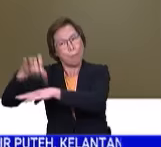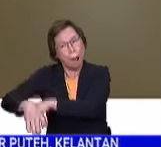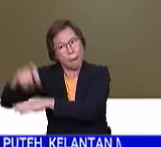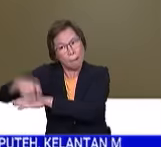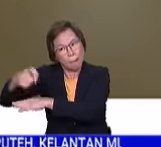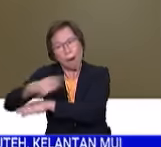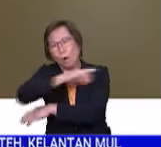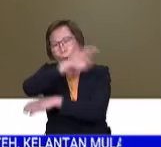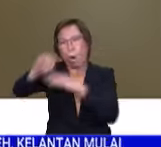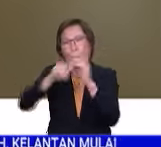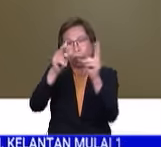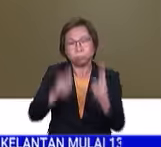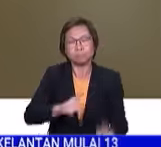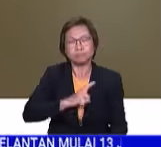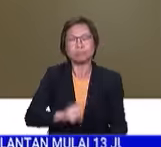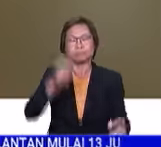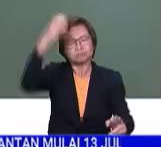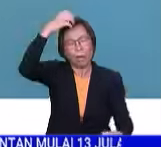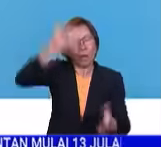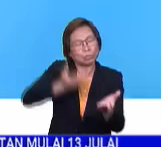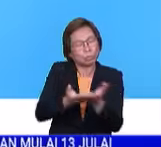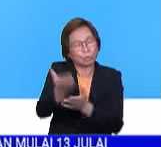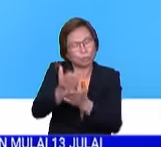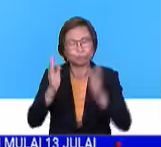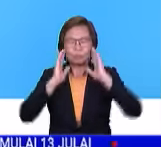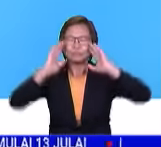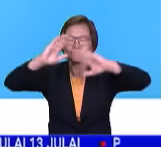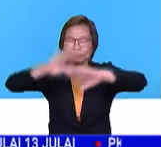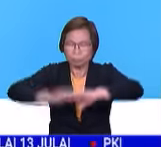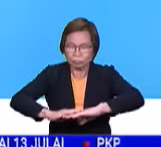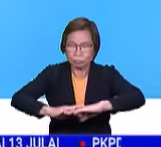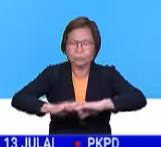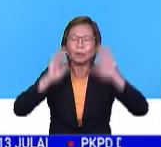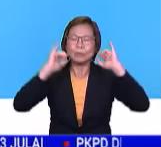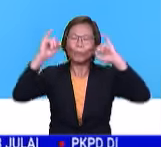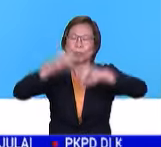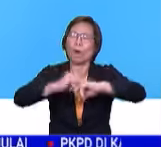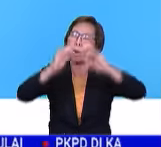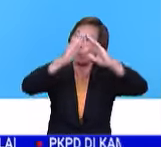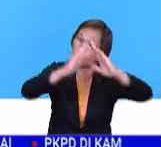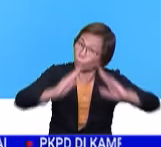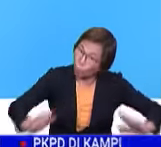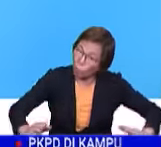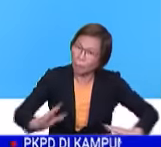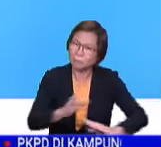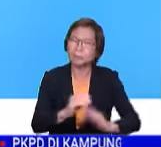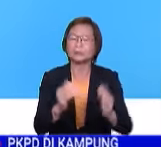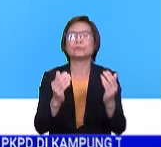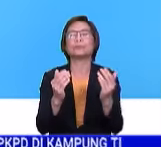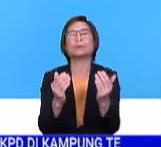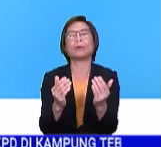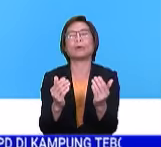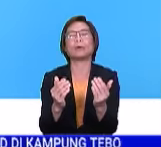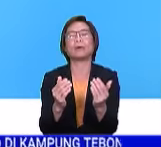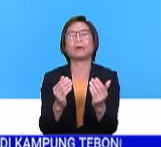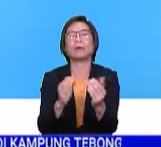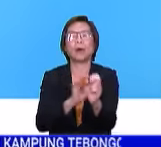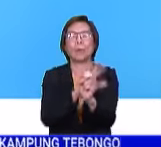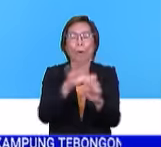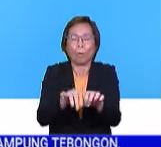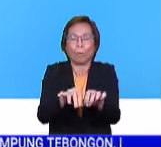Bagaimanapun, seluruh umat Islam di Selangor perlu terus menunaikan solat dan beribadah di rumah serta berdoa agar penularan